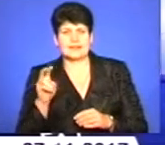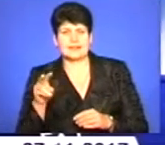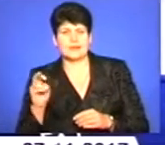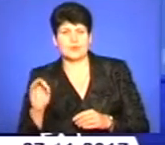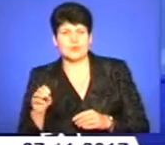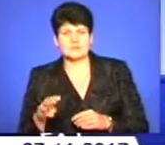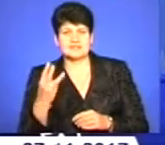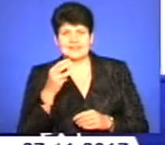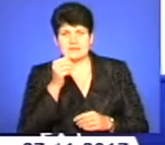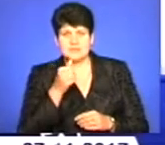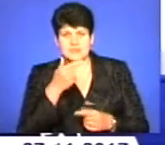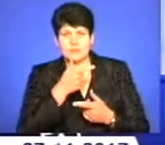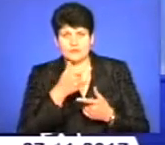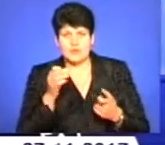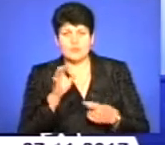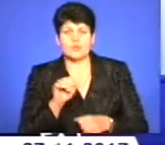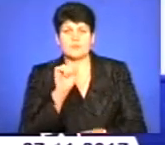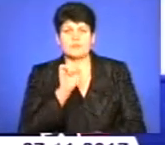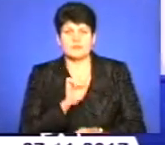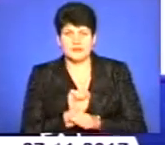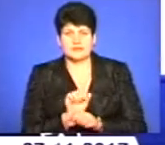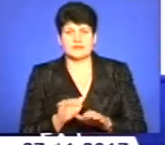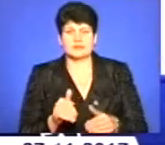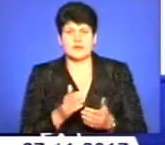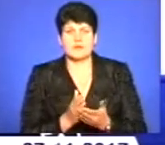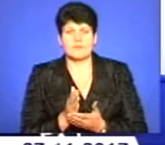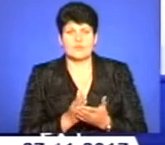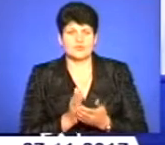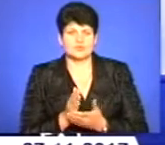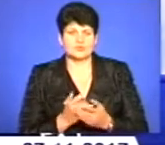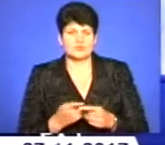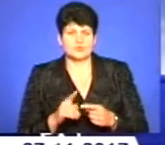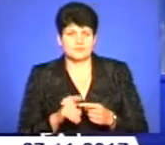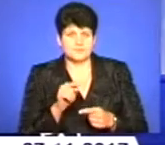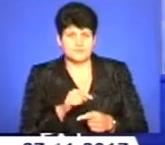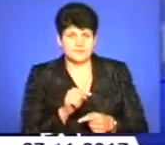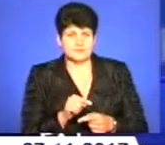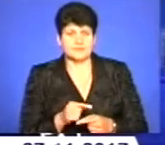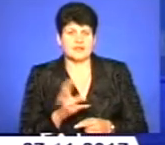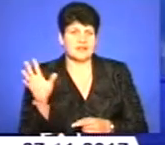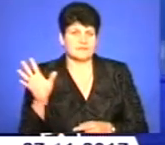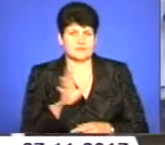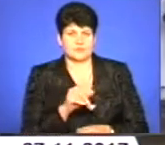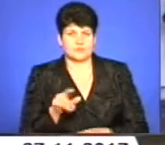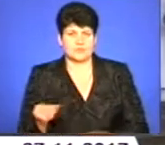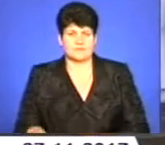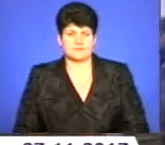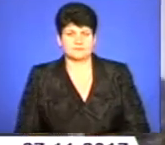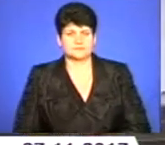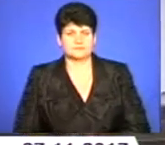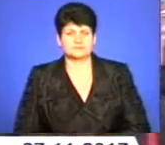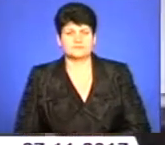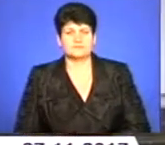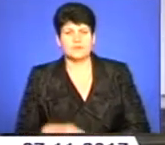3 місяці повідомляє про припинення надання послуг телеграфного зв'язку для всіх категорій споживачів.